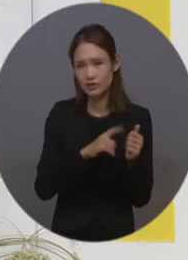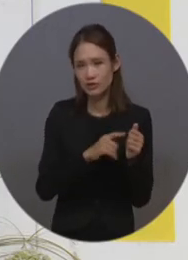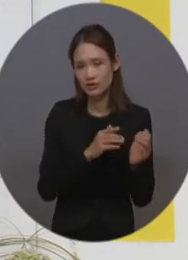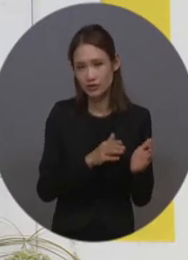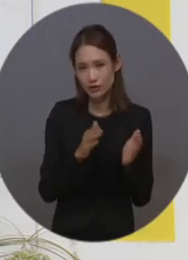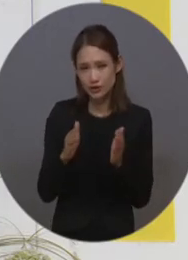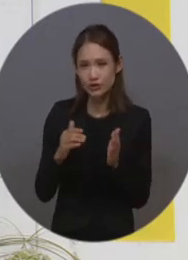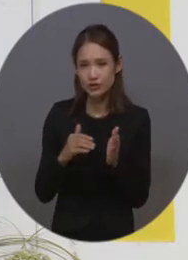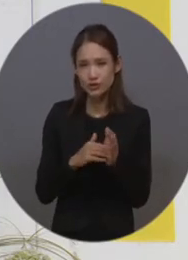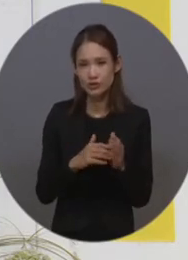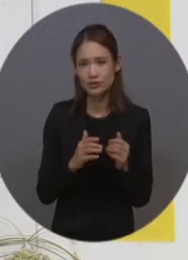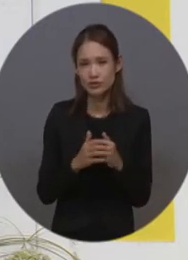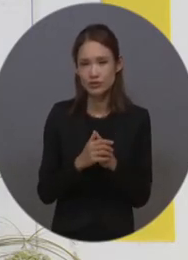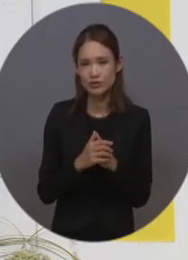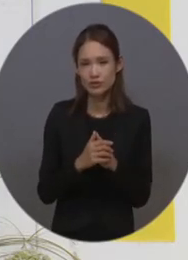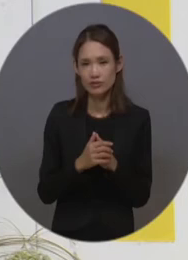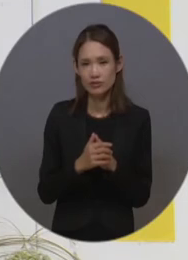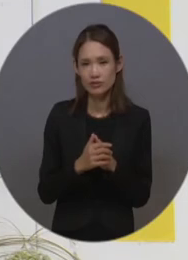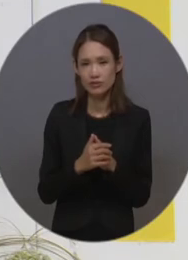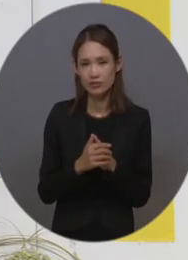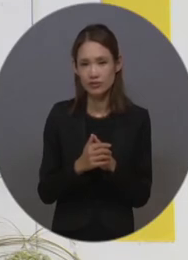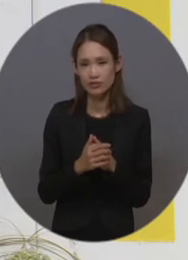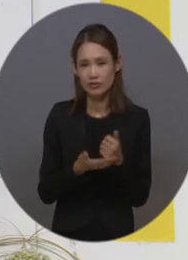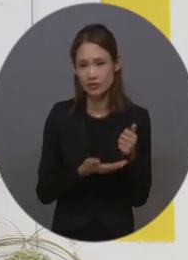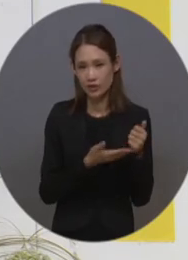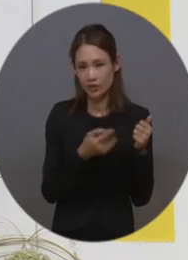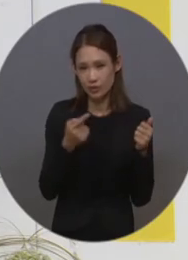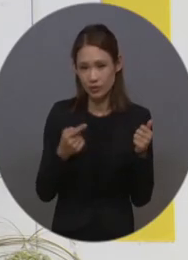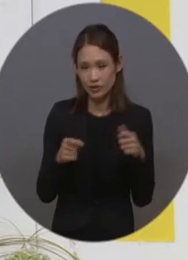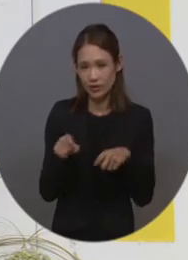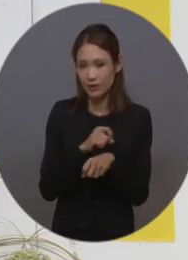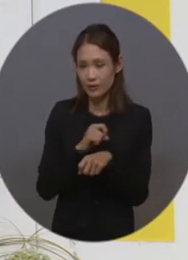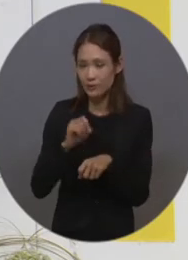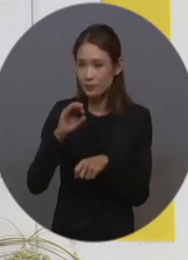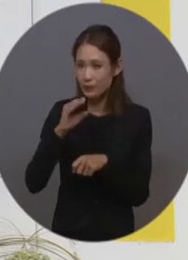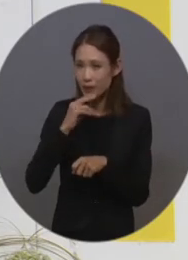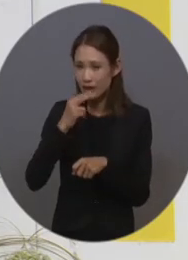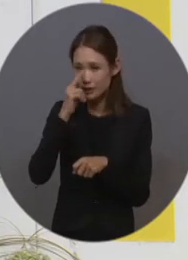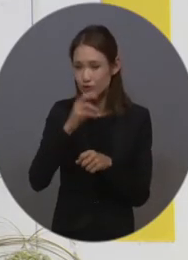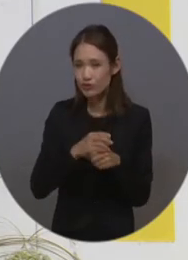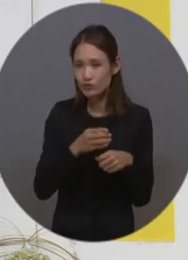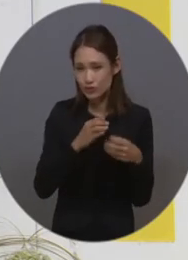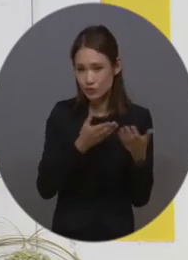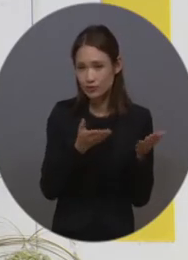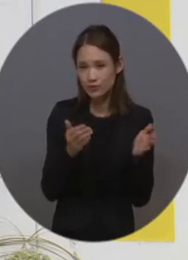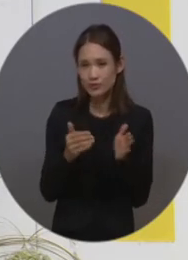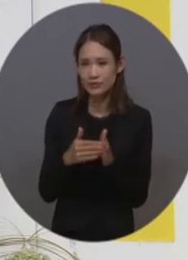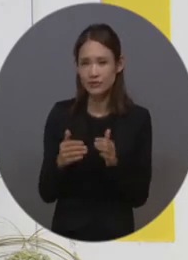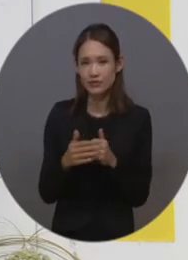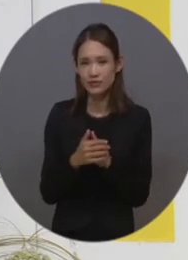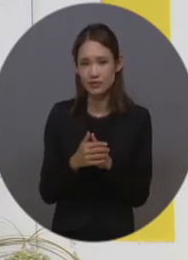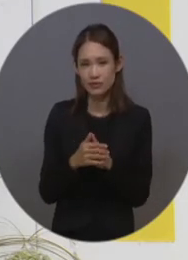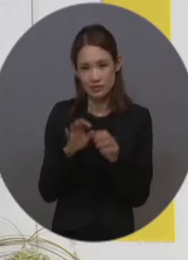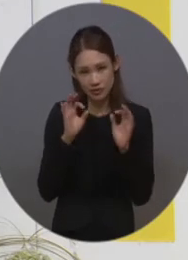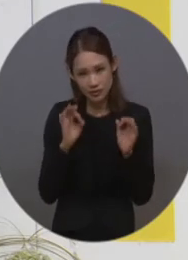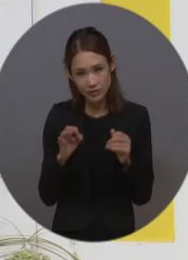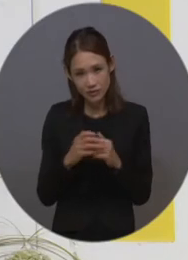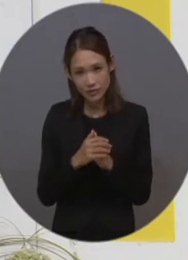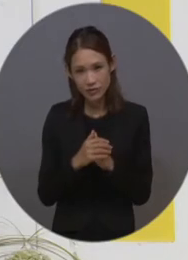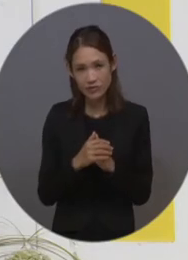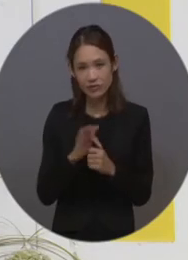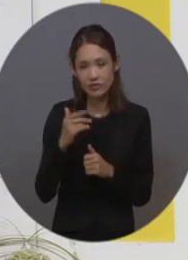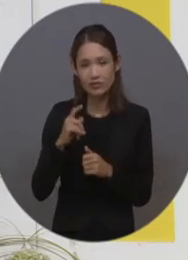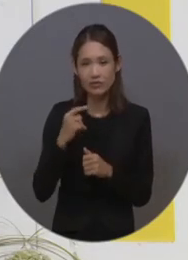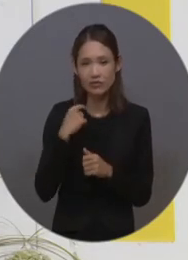그걸 준비를 해서 우리 각하께서 오셨으니까 네. 이 특별한 맥주를 준비를 했습니다. 네. 근데 그걸 보더니 만델라